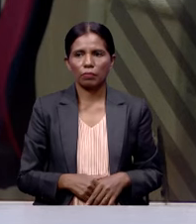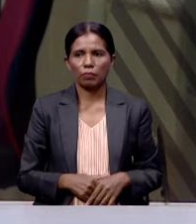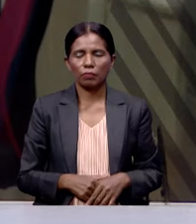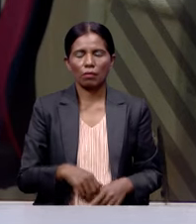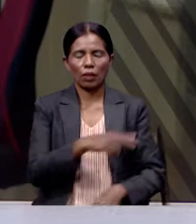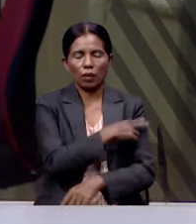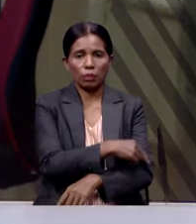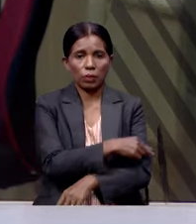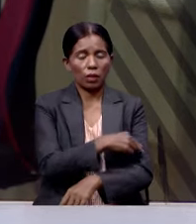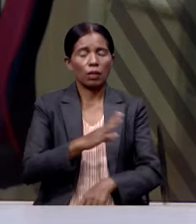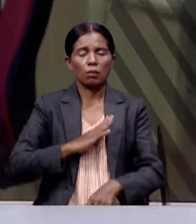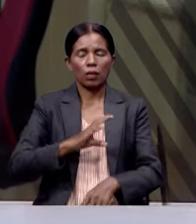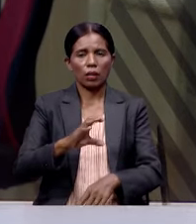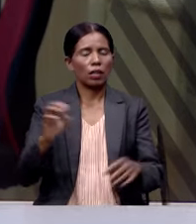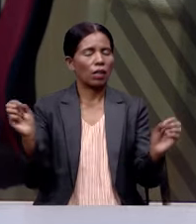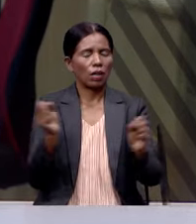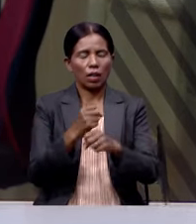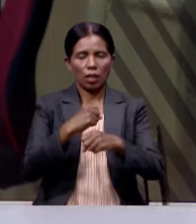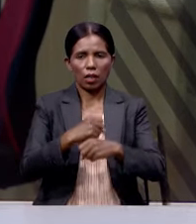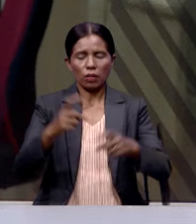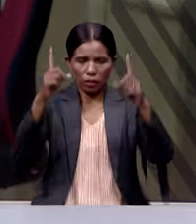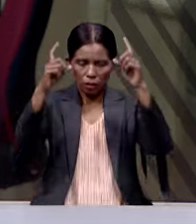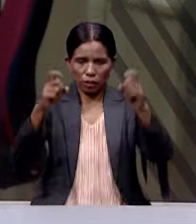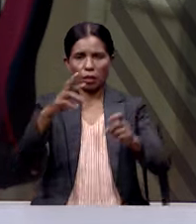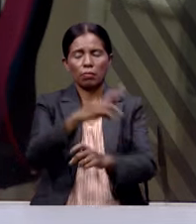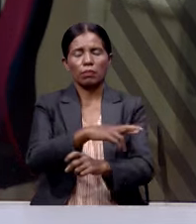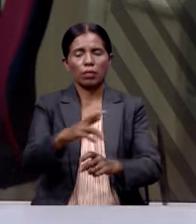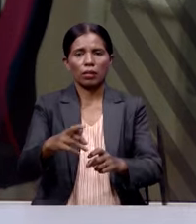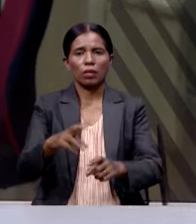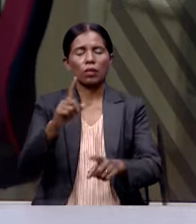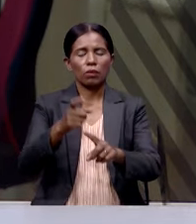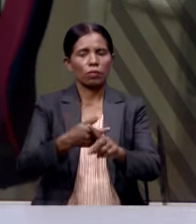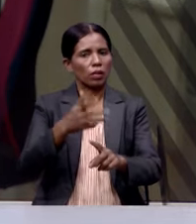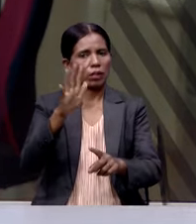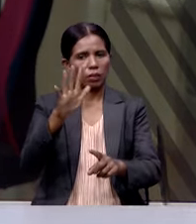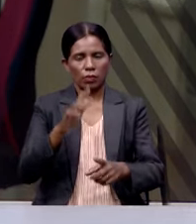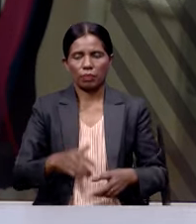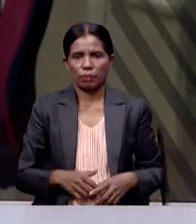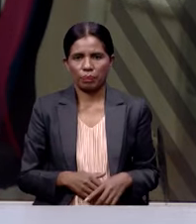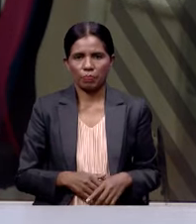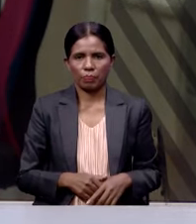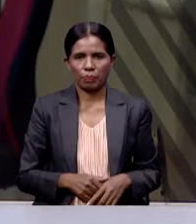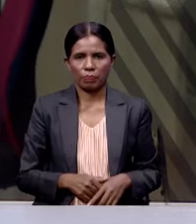Ospital Regional Baucau lahalau exame radiografiku durante fulan limona.